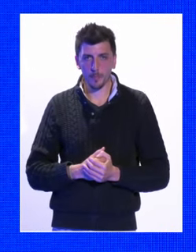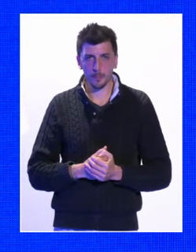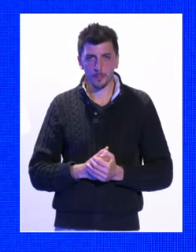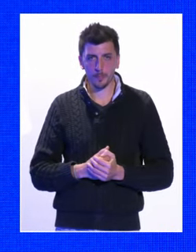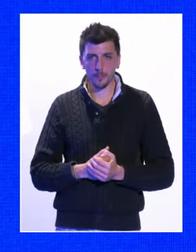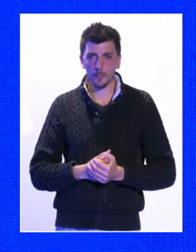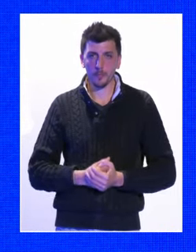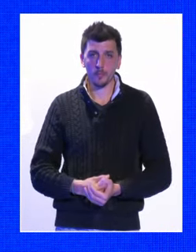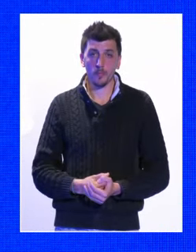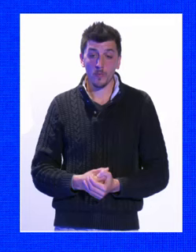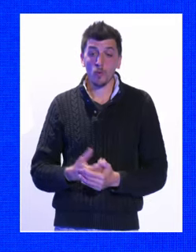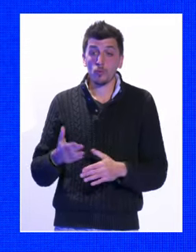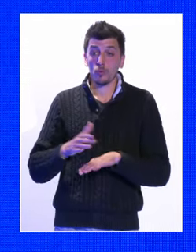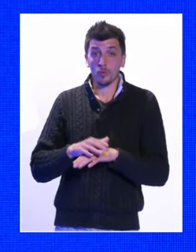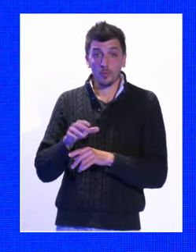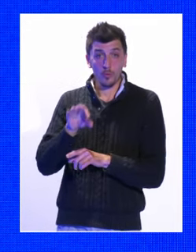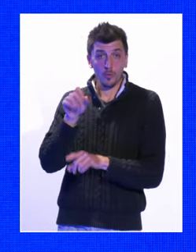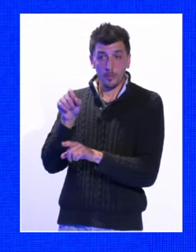Ce choix-là,